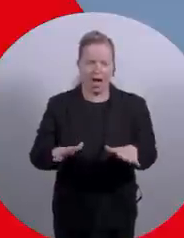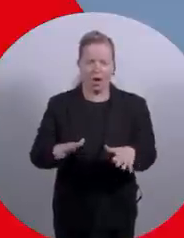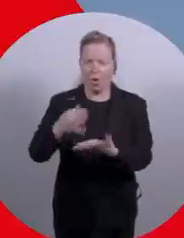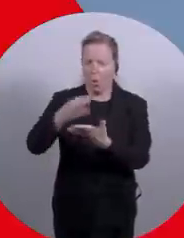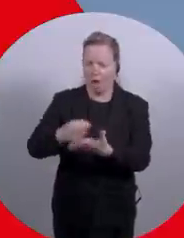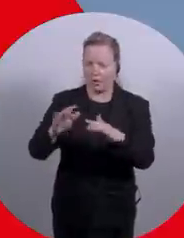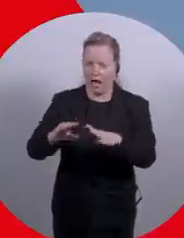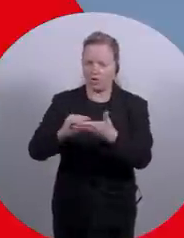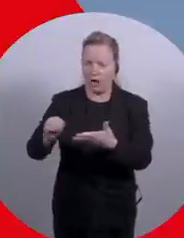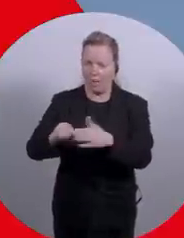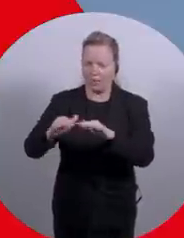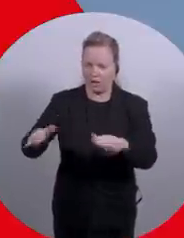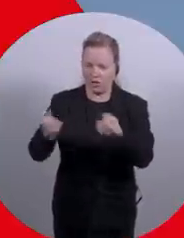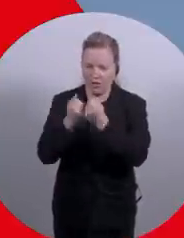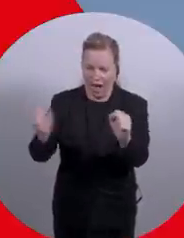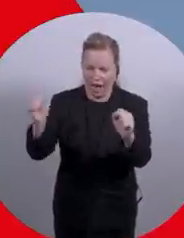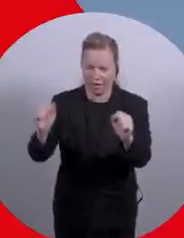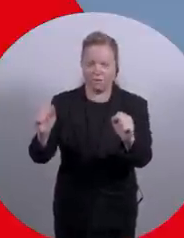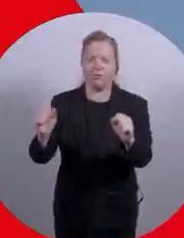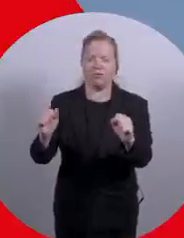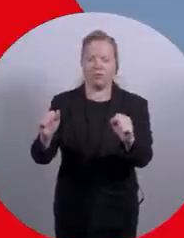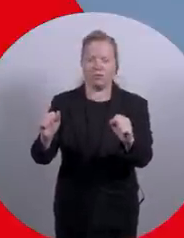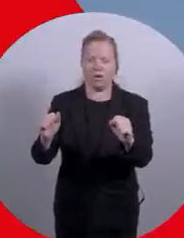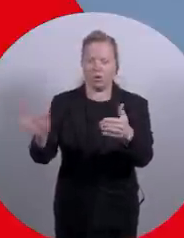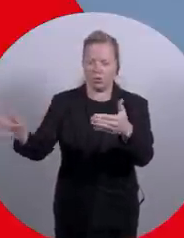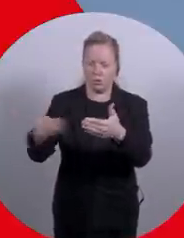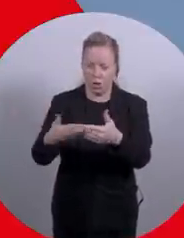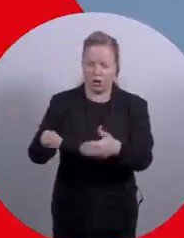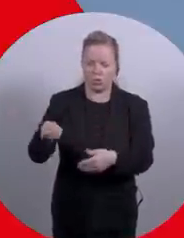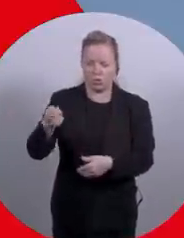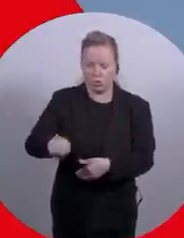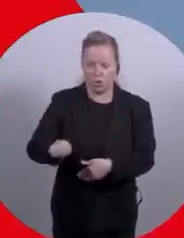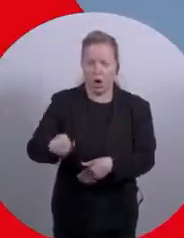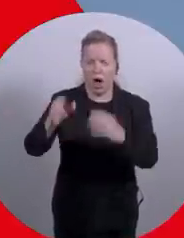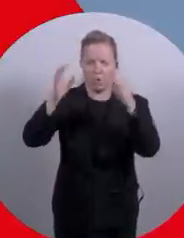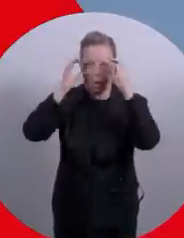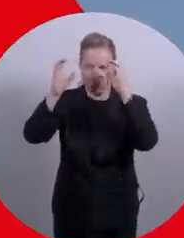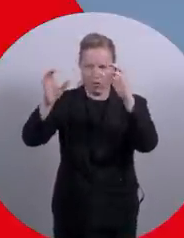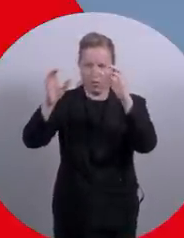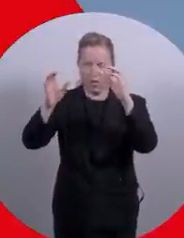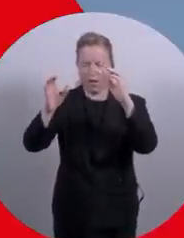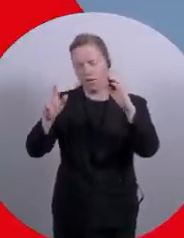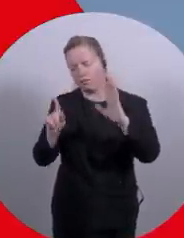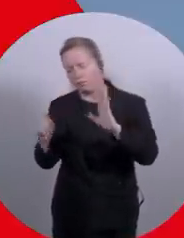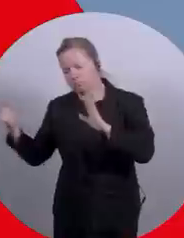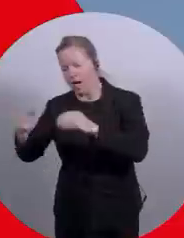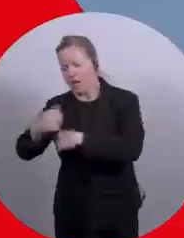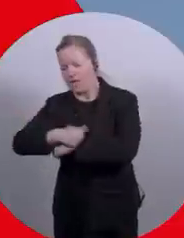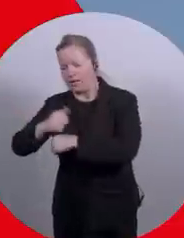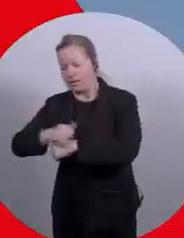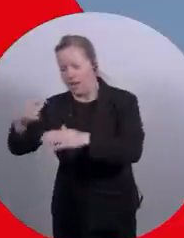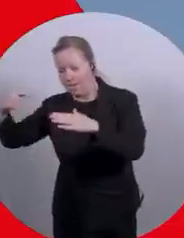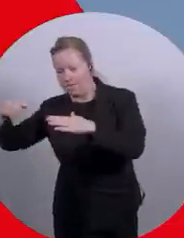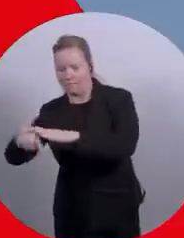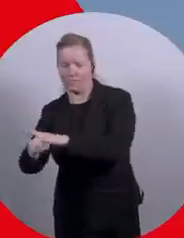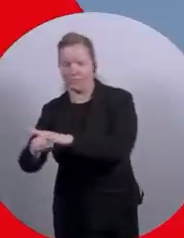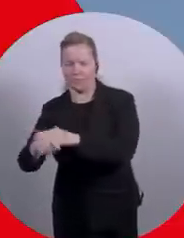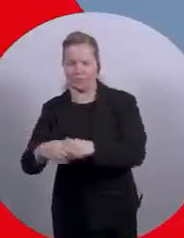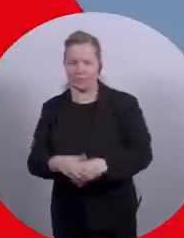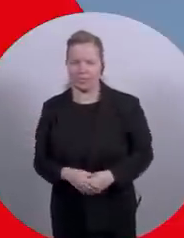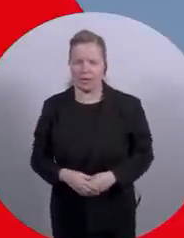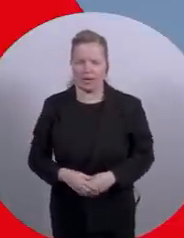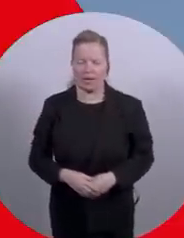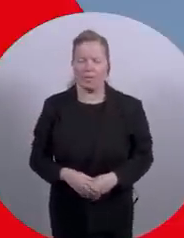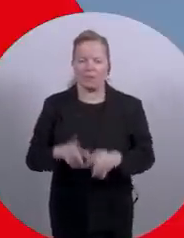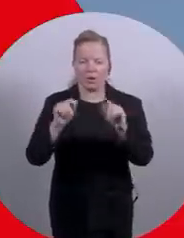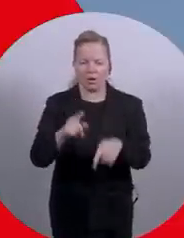ist was passiert dann es ist die Tür zugesperrt aber die ÖVP die kommt übers Fenster eine also das heißt wir